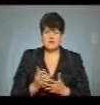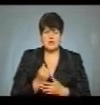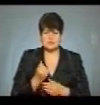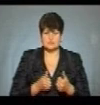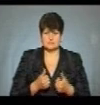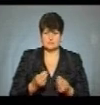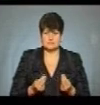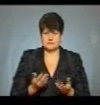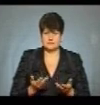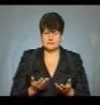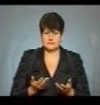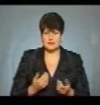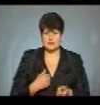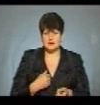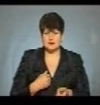гри. Трохи я